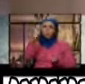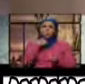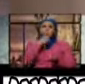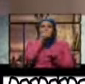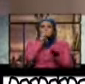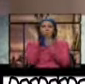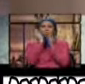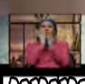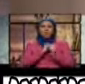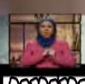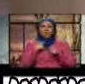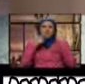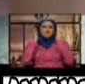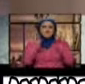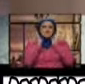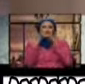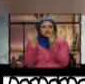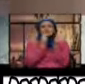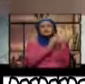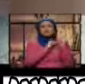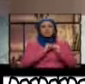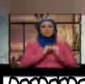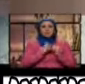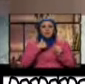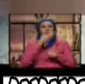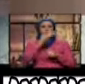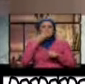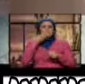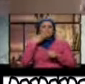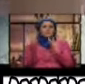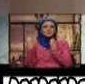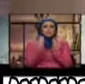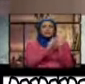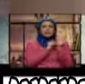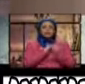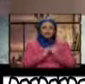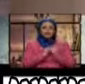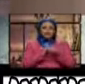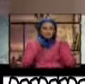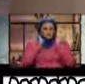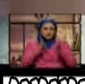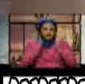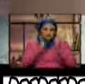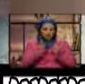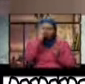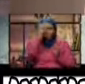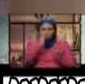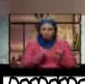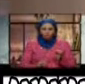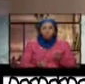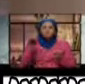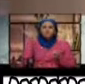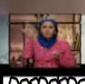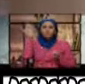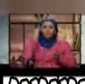حتى الزوجه ولو حتى سبحان الله العظيم، يعني الصالحين لما كانوا يقوموا الليل وتنتفخ عيونهم من البكاء ومن قيام